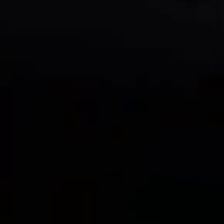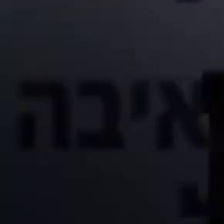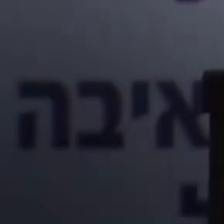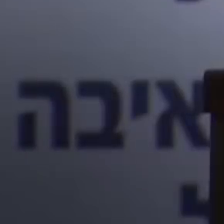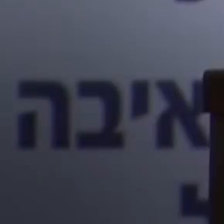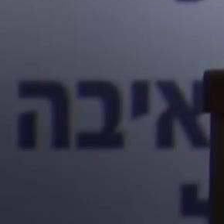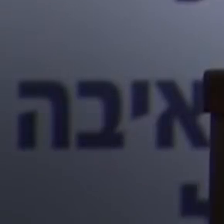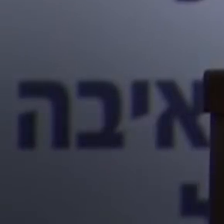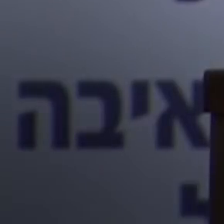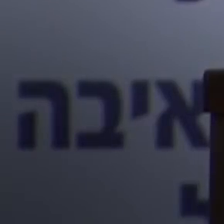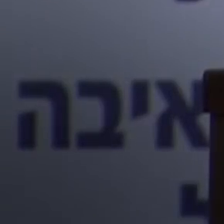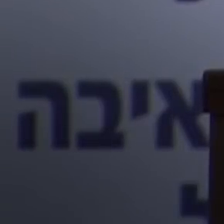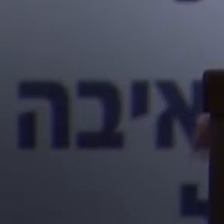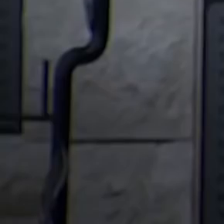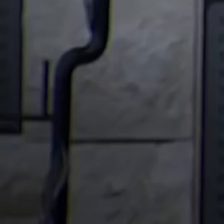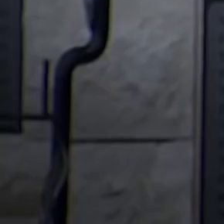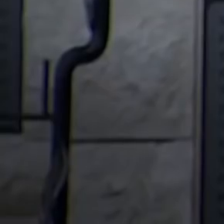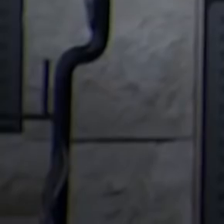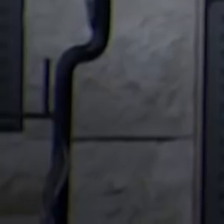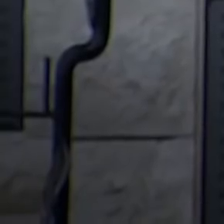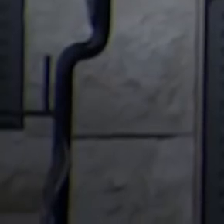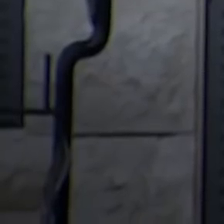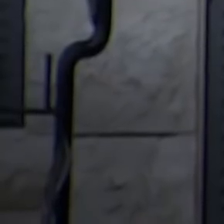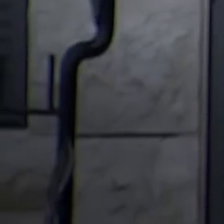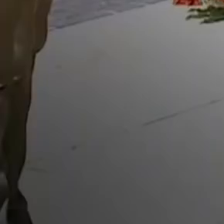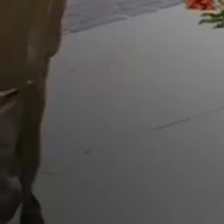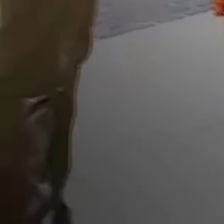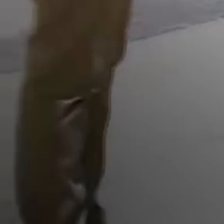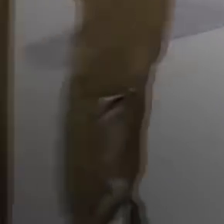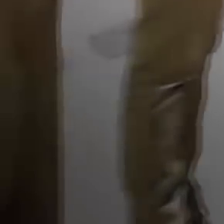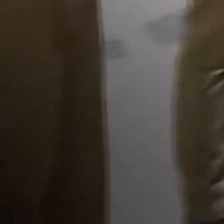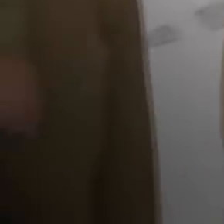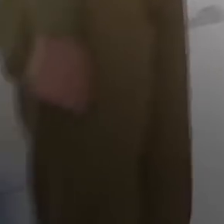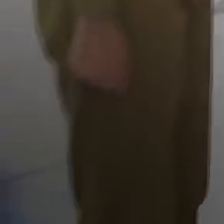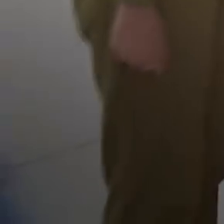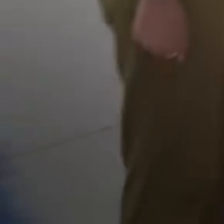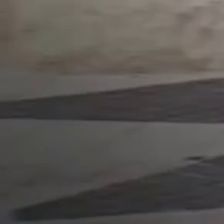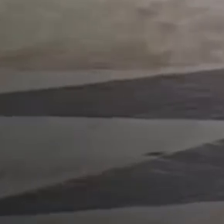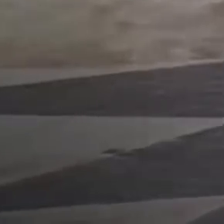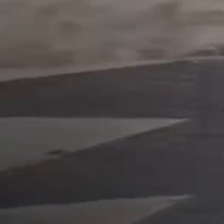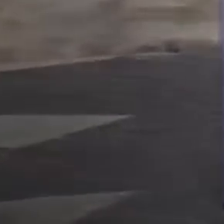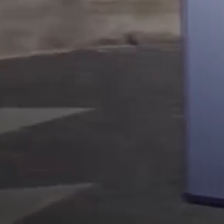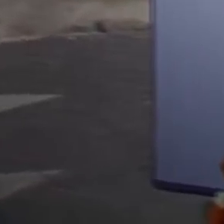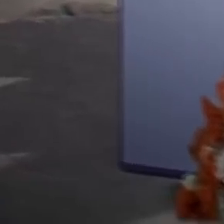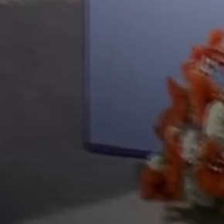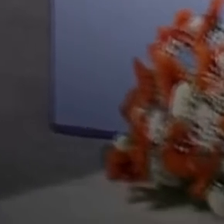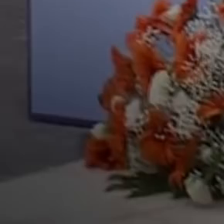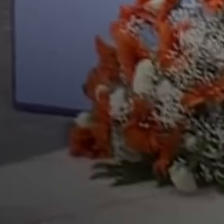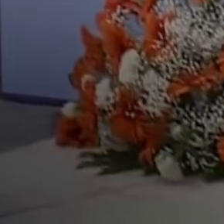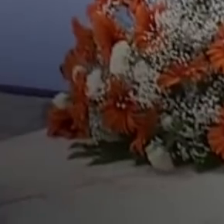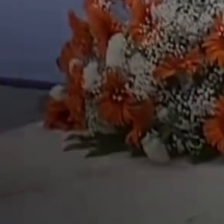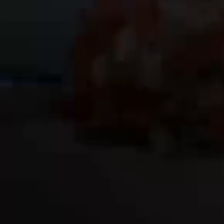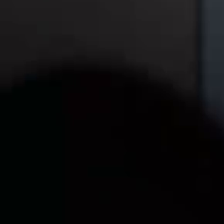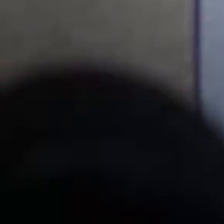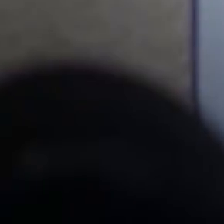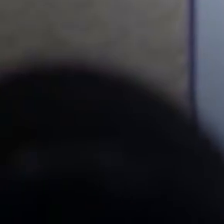במרומים. כוח החיים והרצון שלנו חזקים מתאוות הרצח והדמים שלהם. התגדל והתקדש